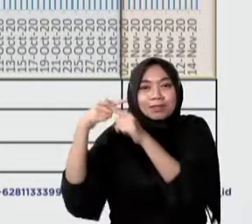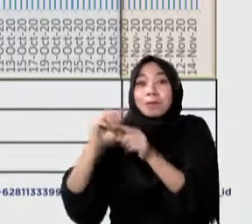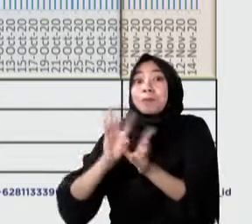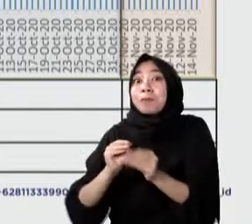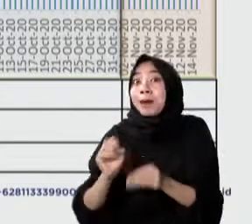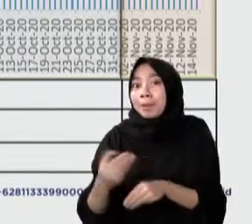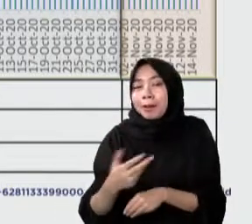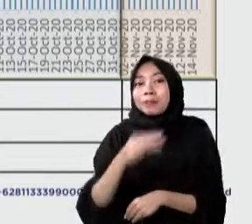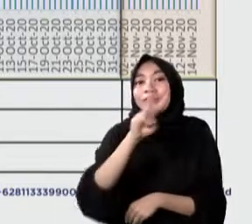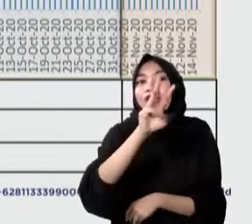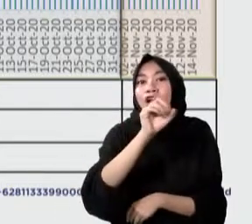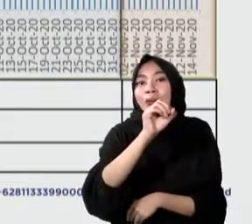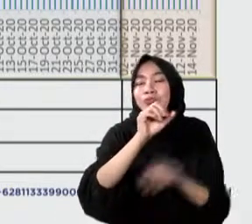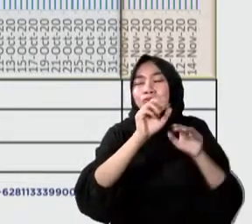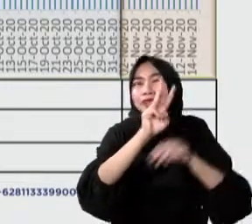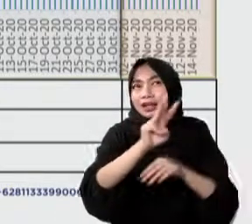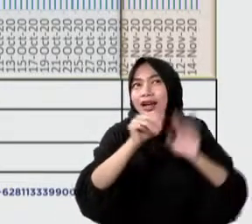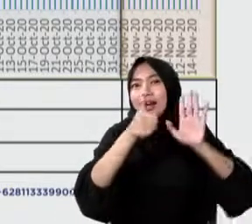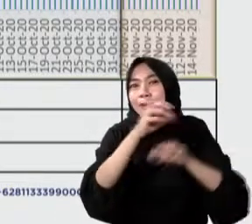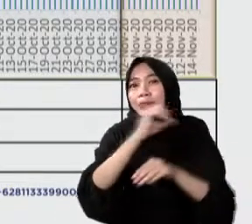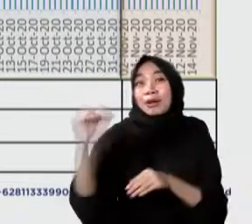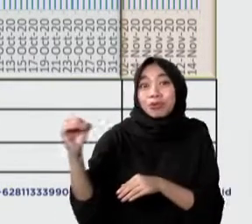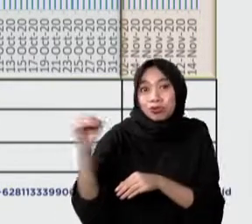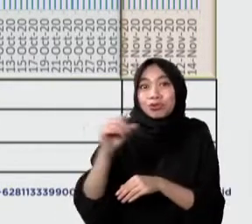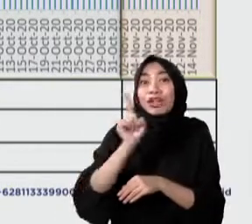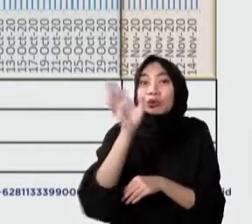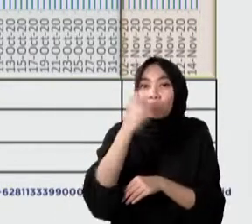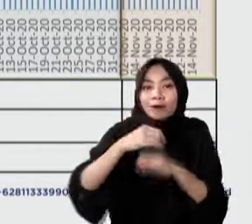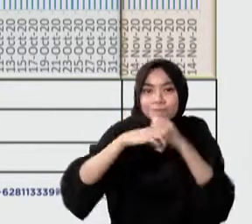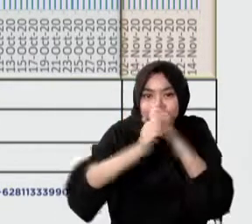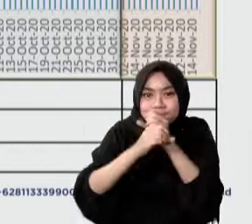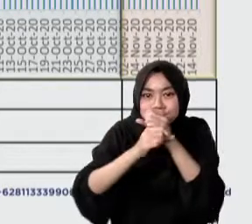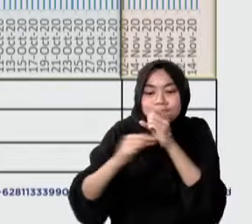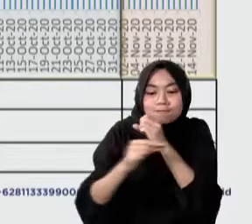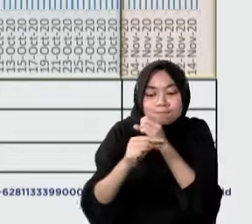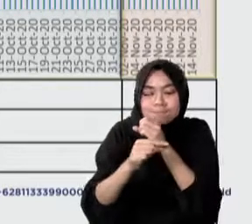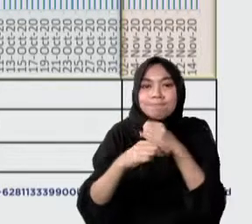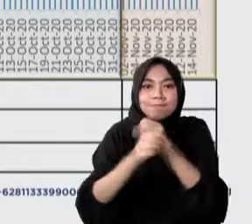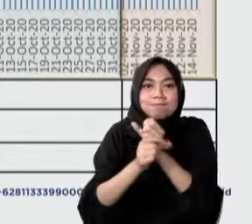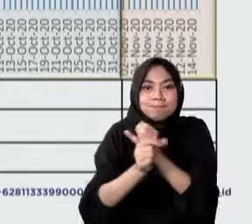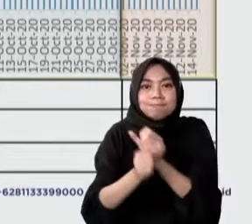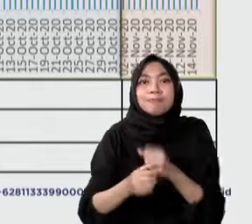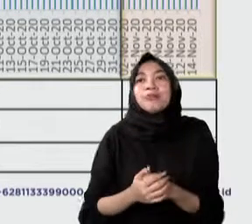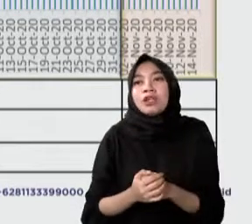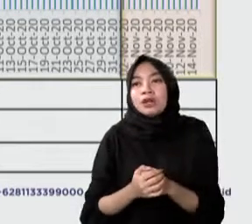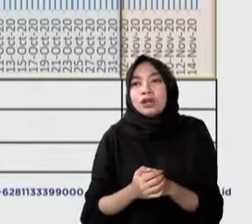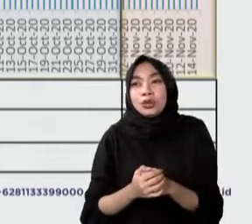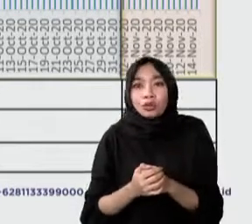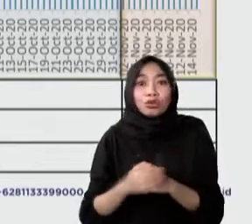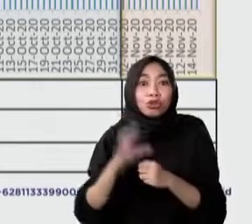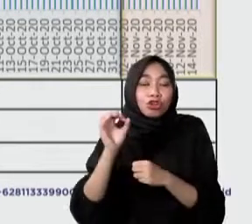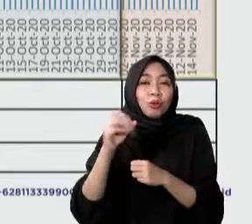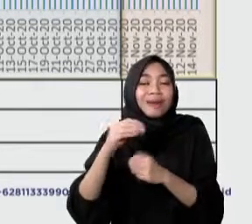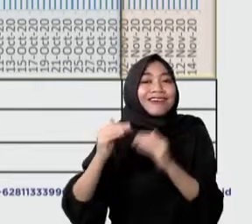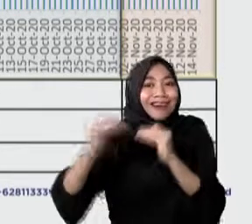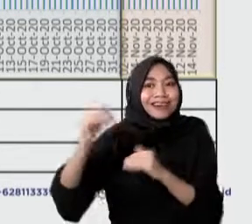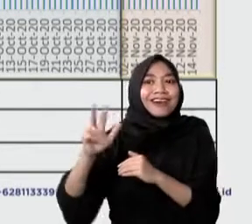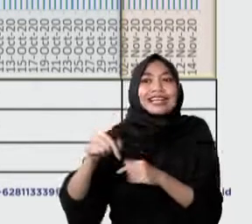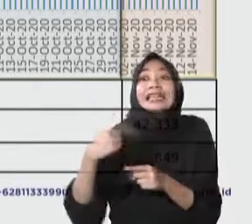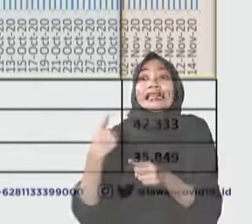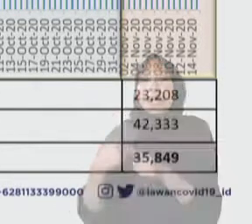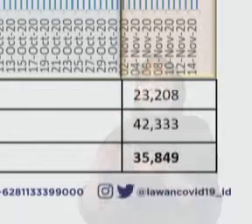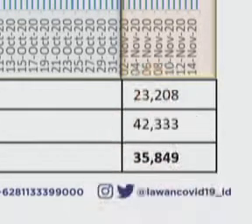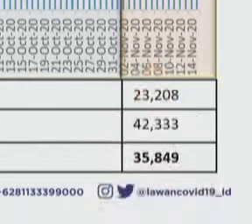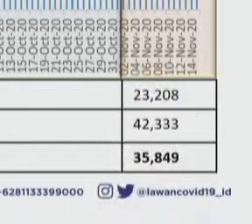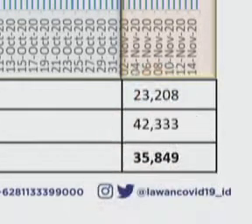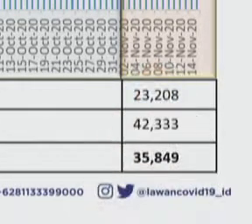angka 36.000 orang diperiksa dalam waktu 1 hari. Bulan Oktober ini juga masih peningkatan di angka 38.000. Namun memang di bulan